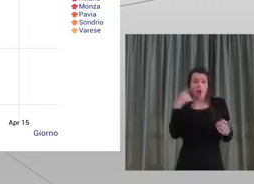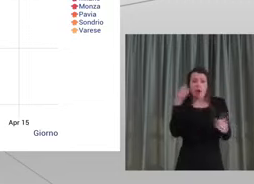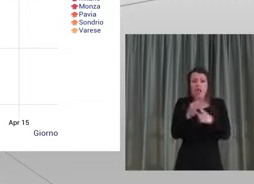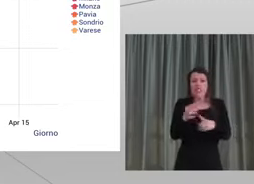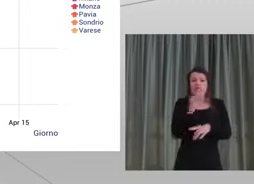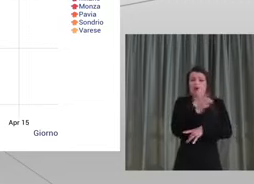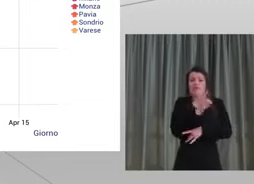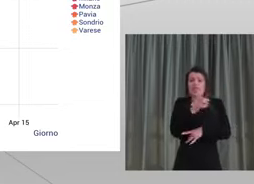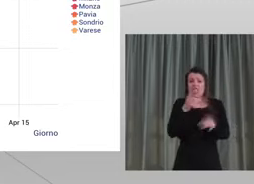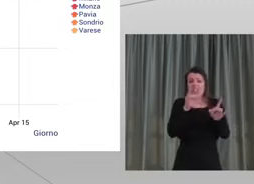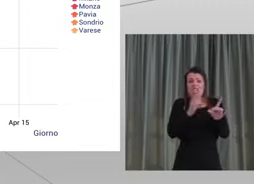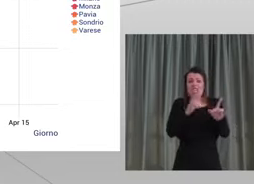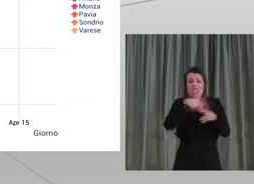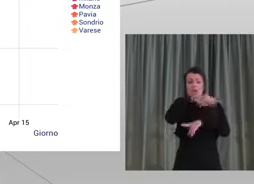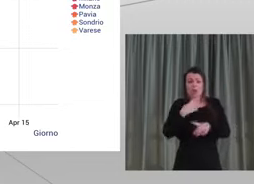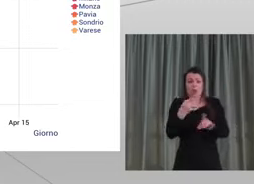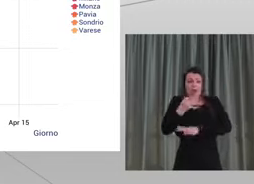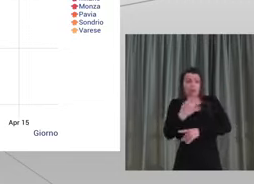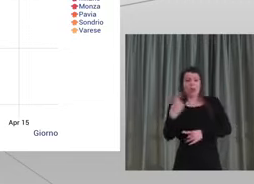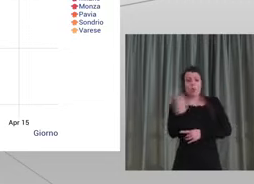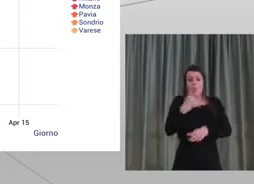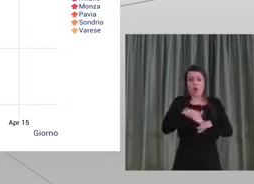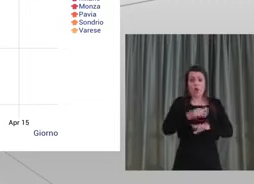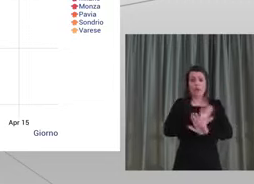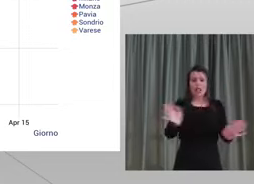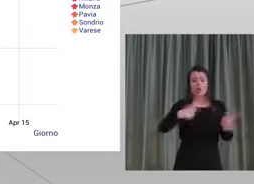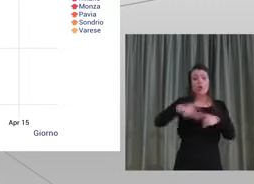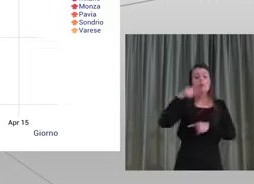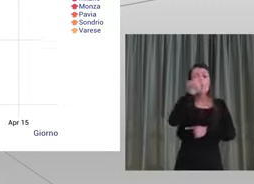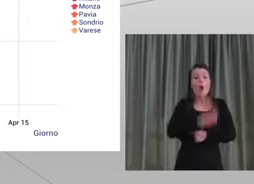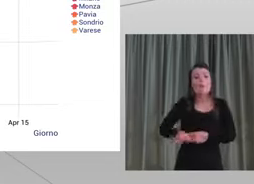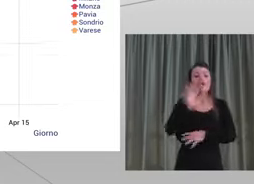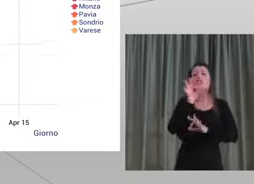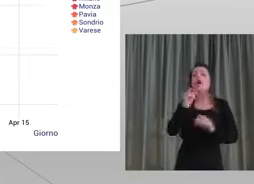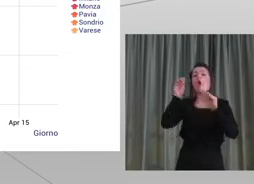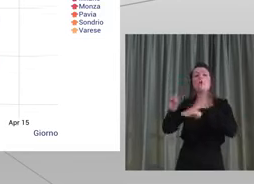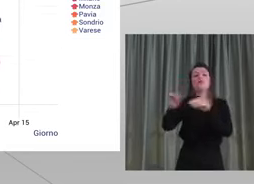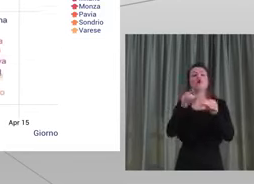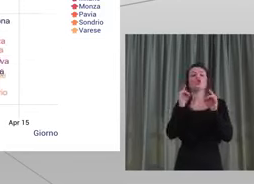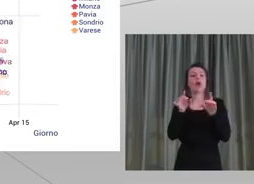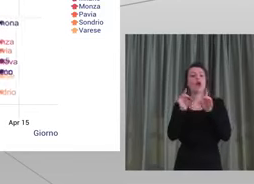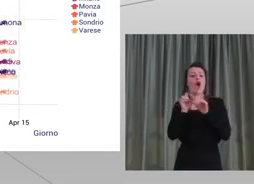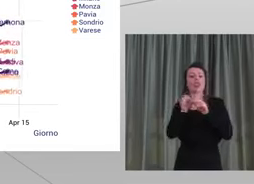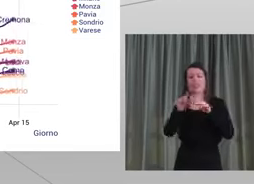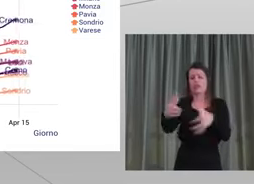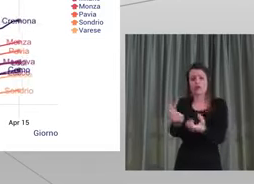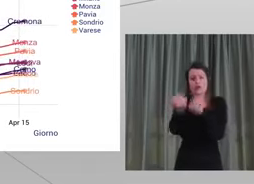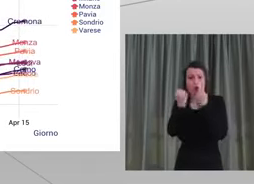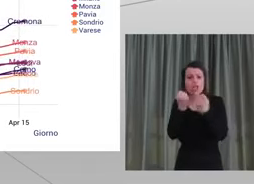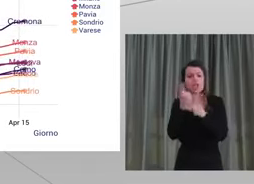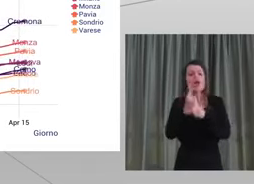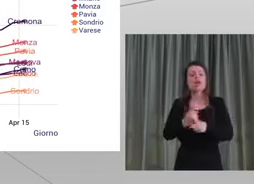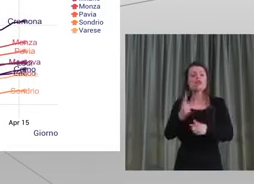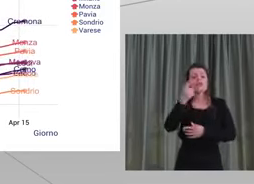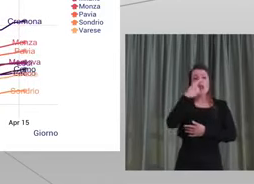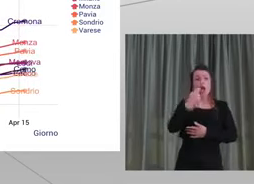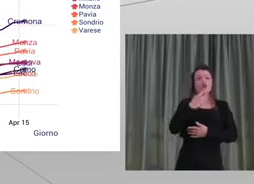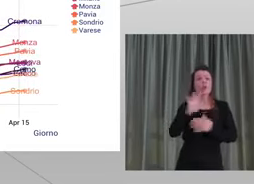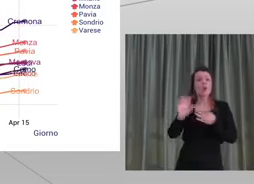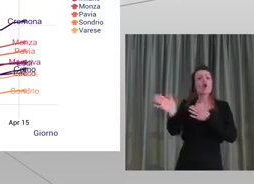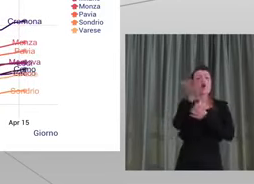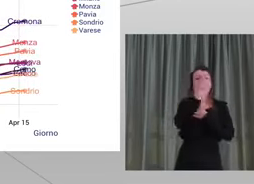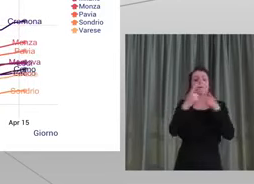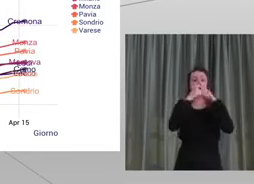mondo dove il contagio più forte coprirsi naso e bocca quando si esce da casa con un indumento una mascherina quindi